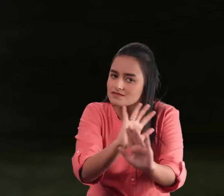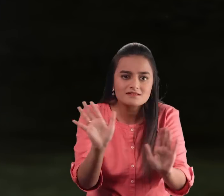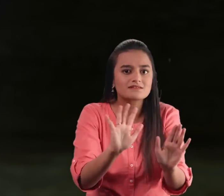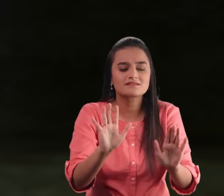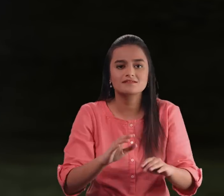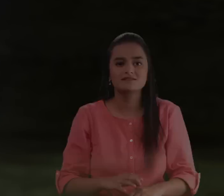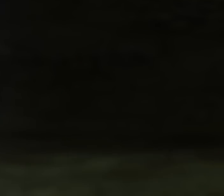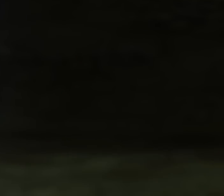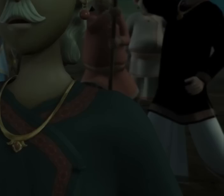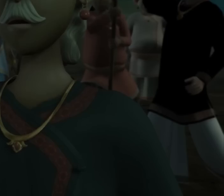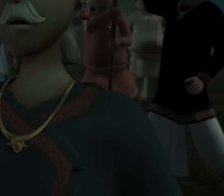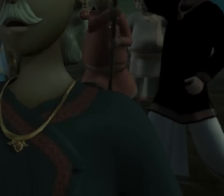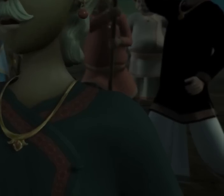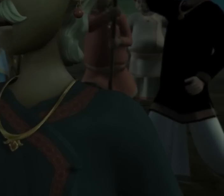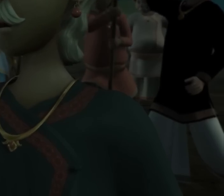मत करो।